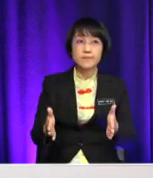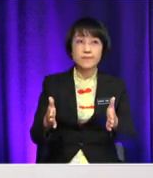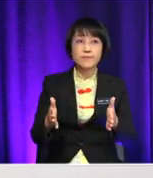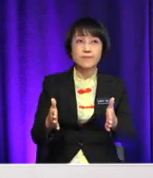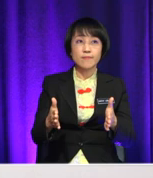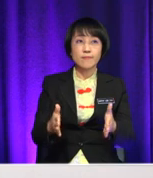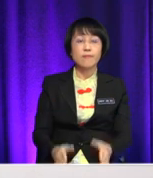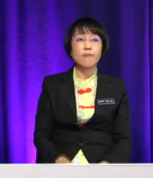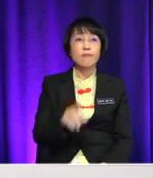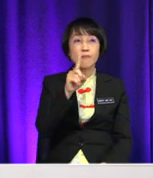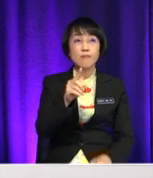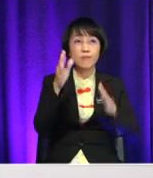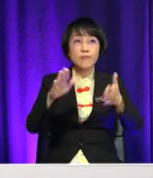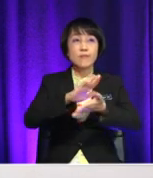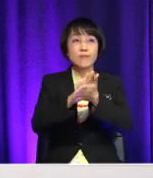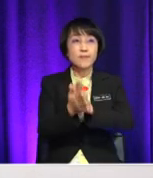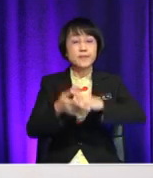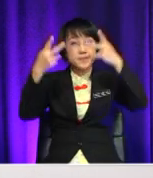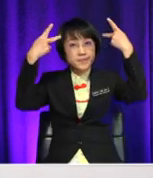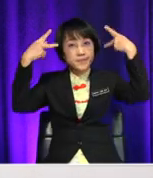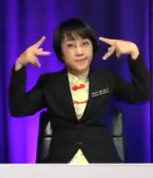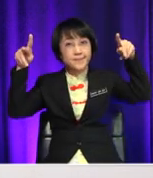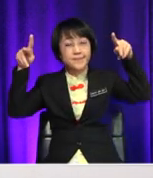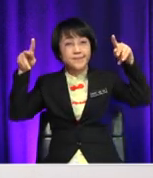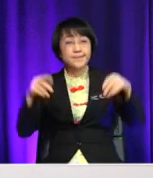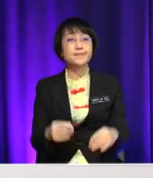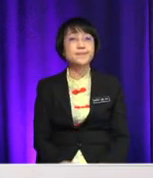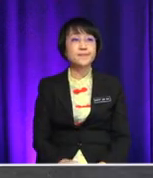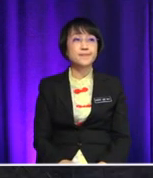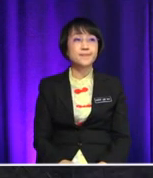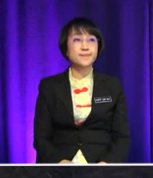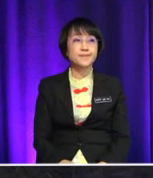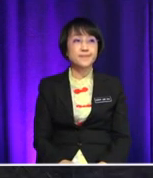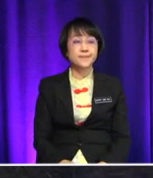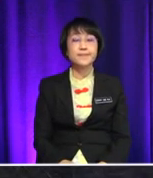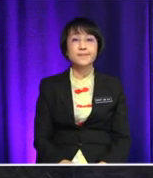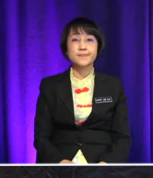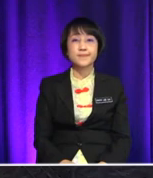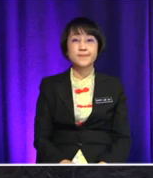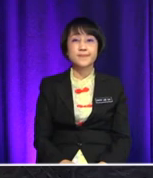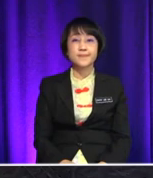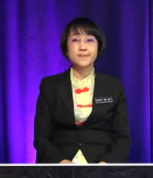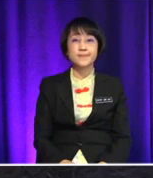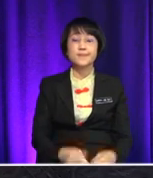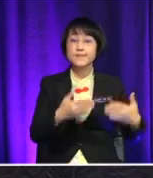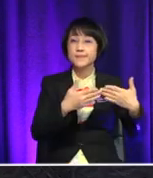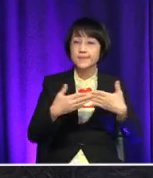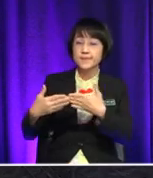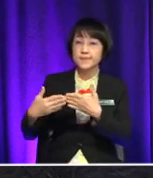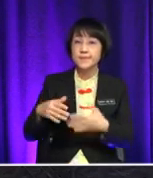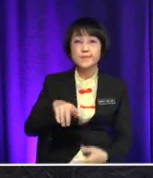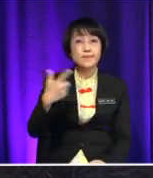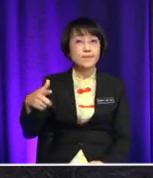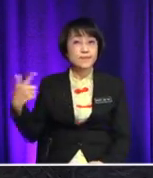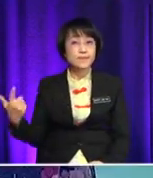pengurus kalau kita sekarang ini Mira pengacara saya lebih kurang begitu ya Oke seterusnya yang lain